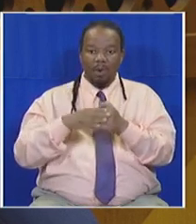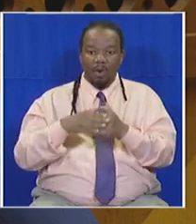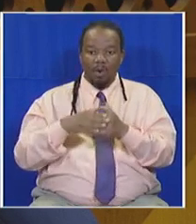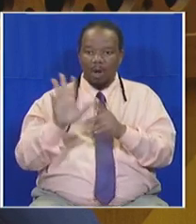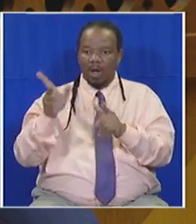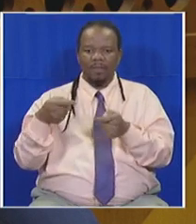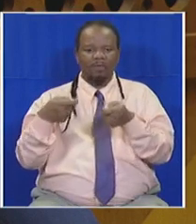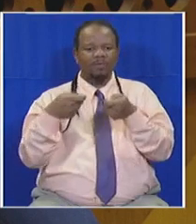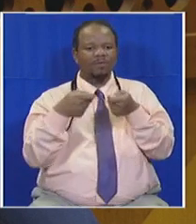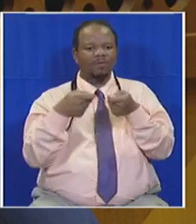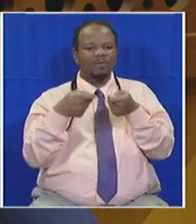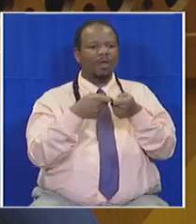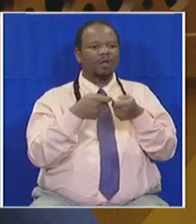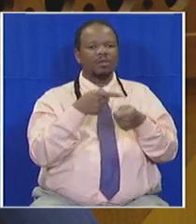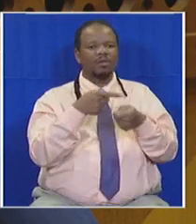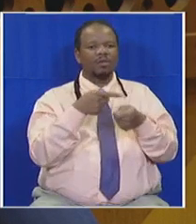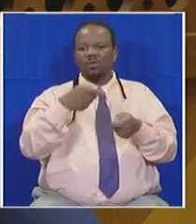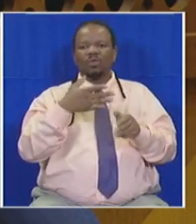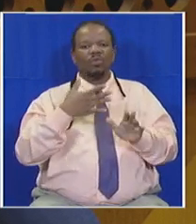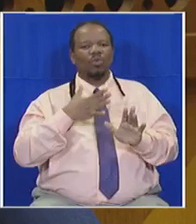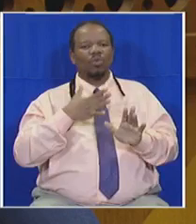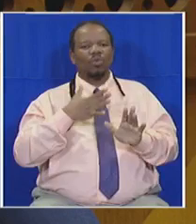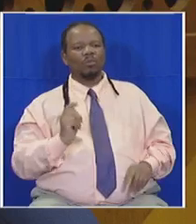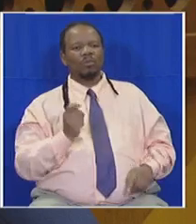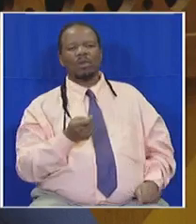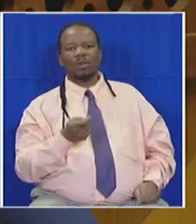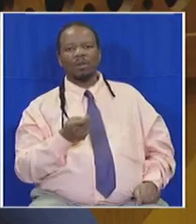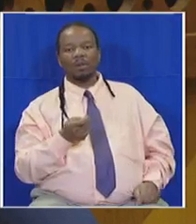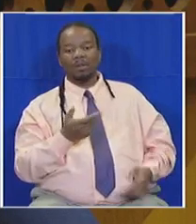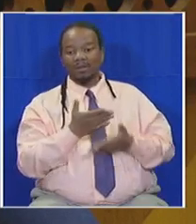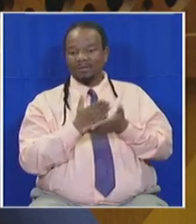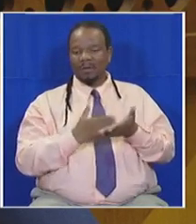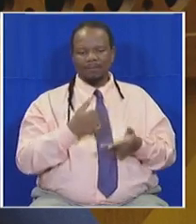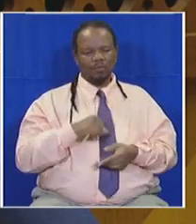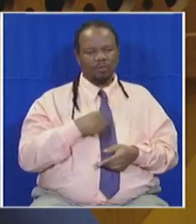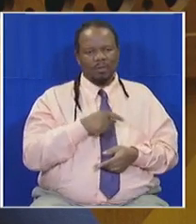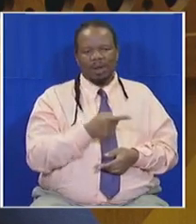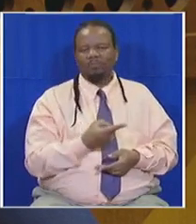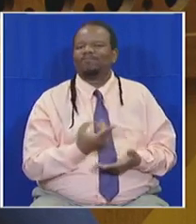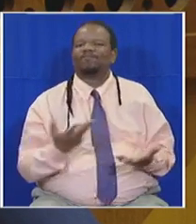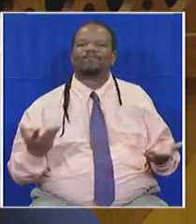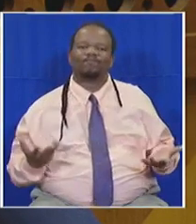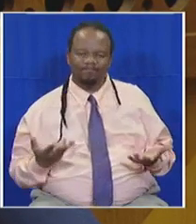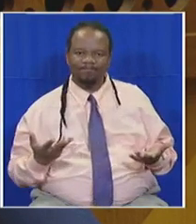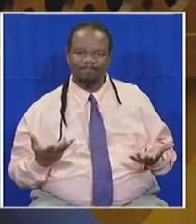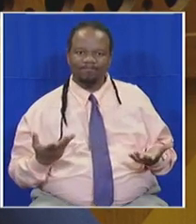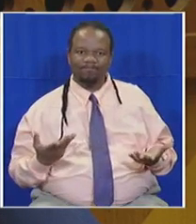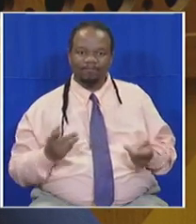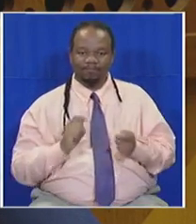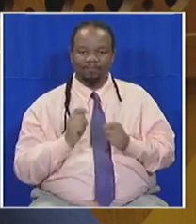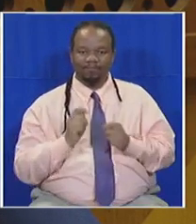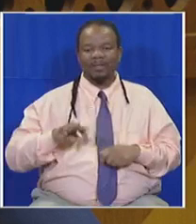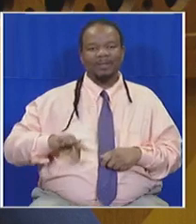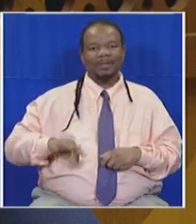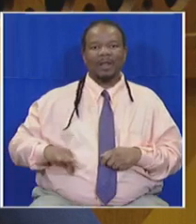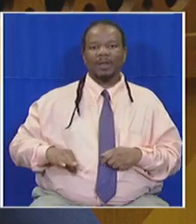gaan so erg dat sommige munisipaliteite nie eers salarisse behoorlik kan betaal nie. En as hulle salarisse aan